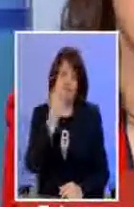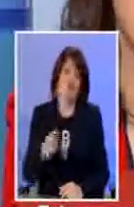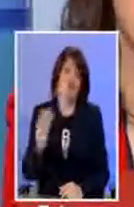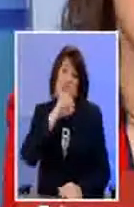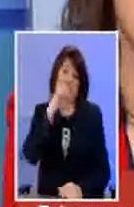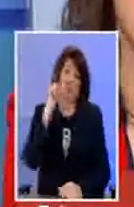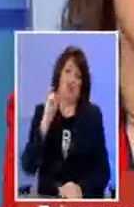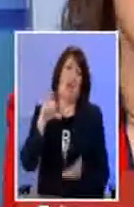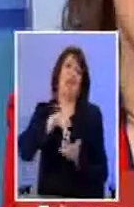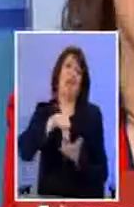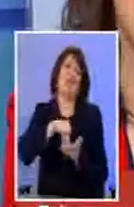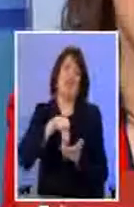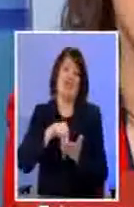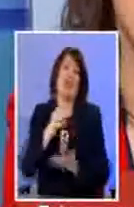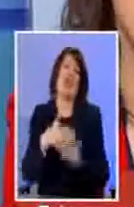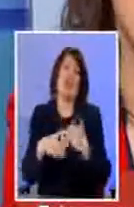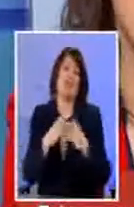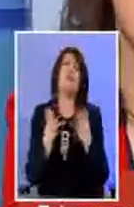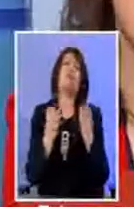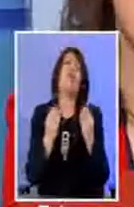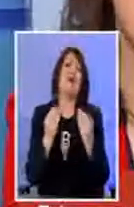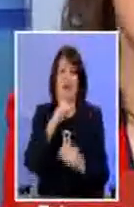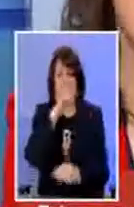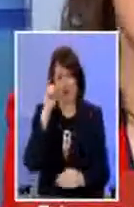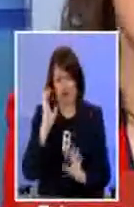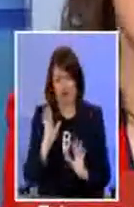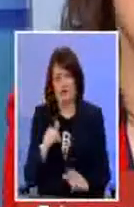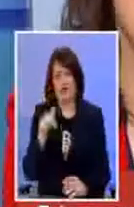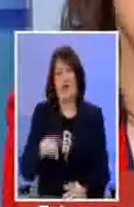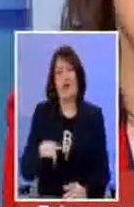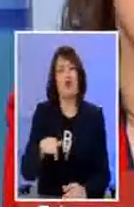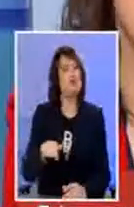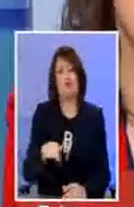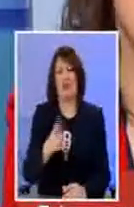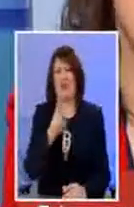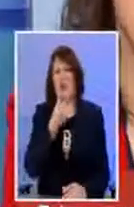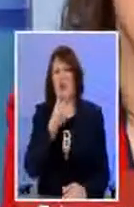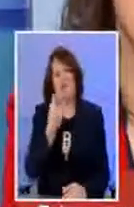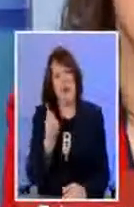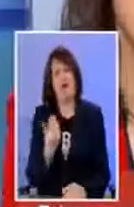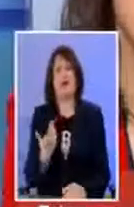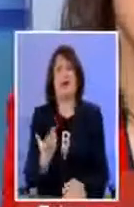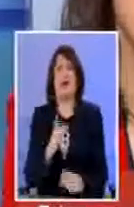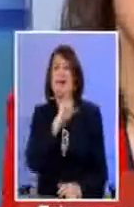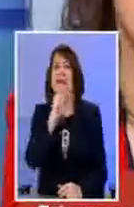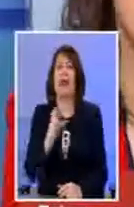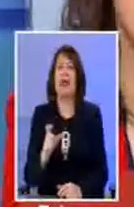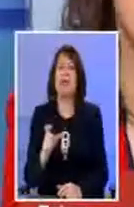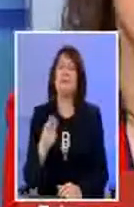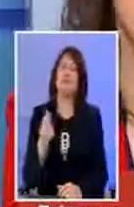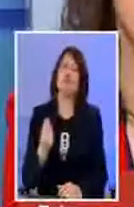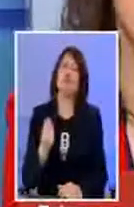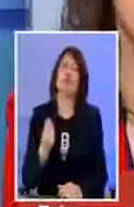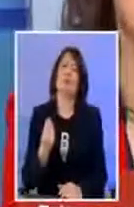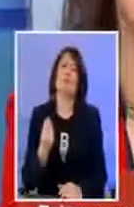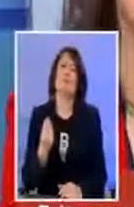ένας Αθηναίος ανάπηρος μπορεί να αντιμετωπίσει. Εδώ πέρα δεν έχω τόσες δυσκολίες. Η Ιταλία δεν είναι ούτε